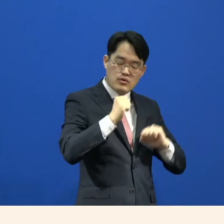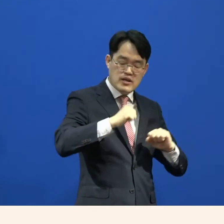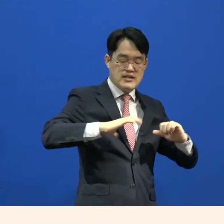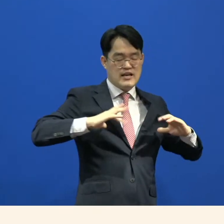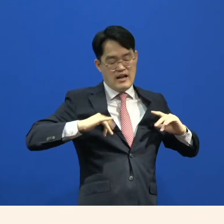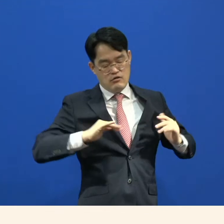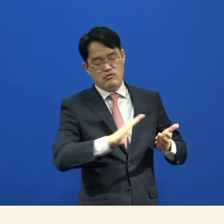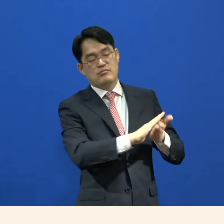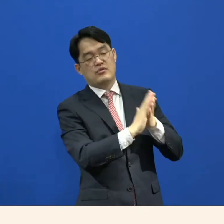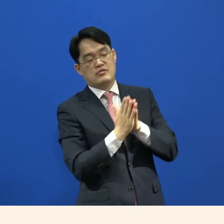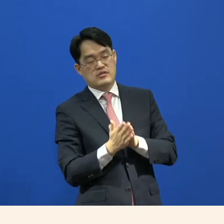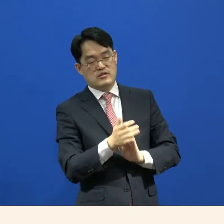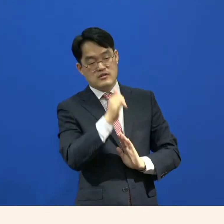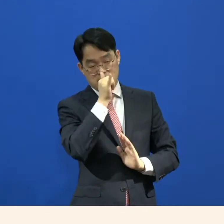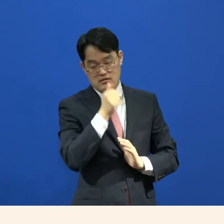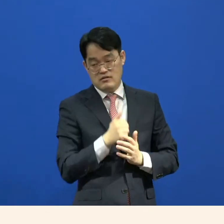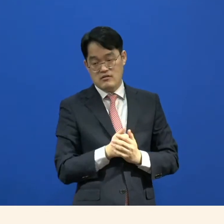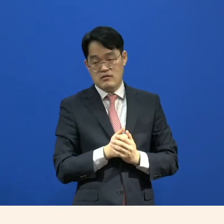한 것이죠.